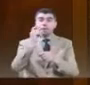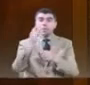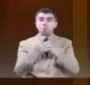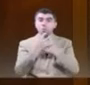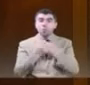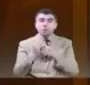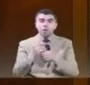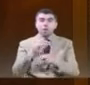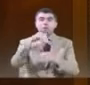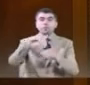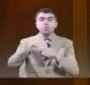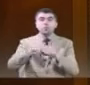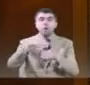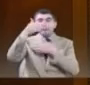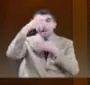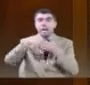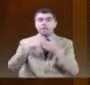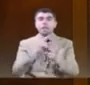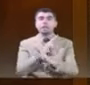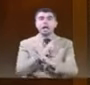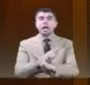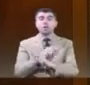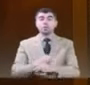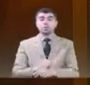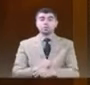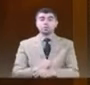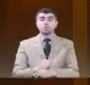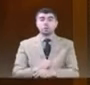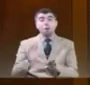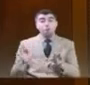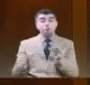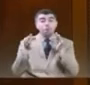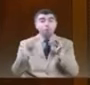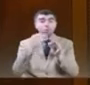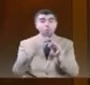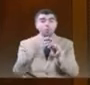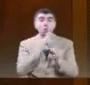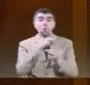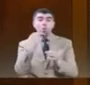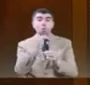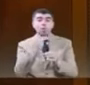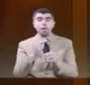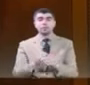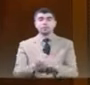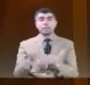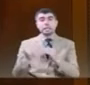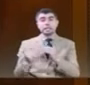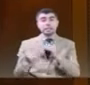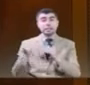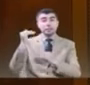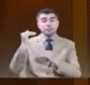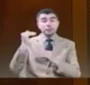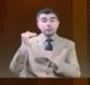بالصندوق المغربي للتقاعد من خلال الإصلاح المقياسي لهذا النظام. وتقترح الحكومة في هذا الصدد ما يلي: رفع سن الإحالة